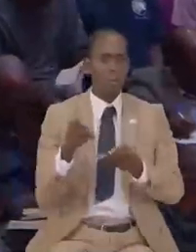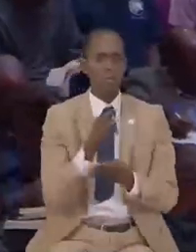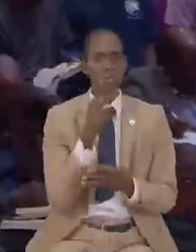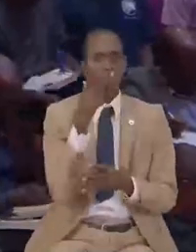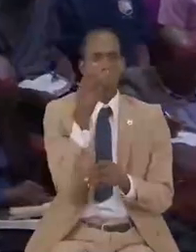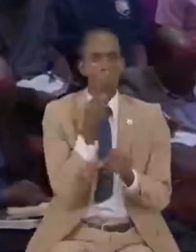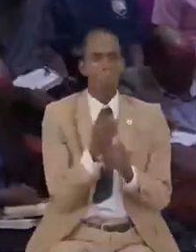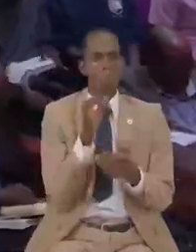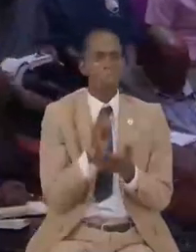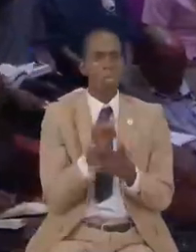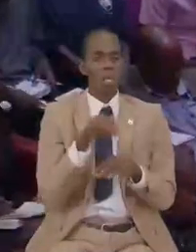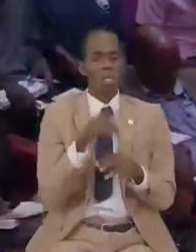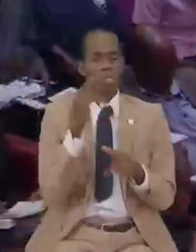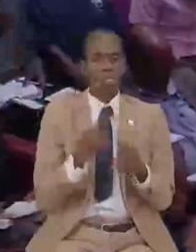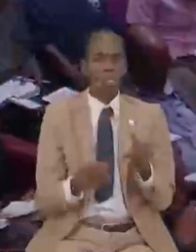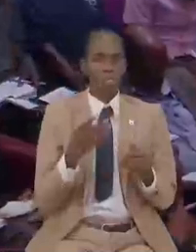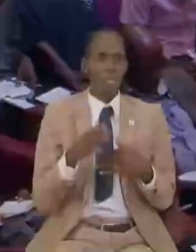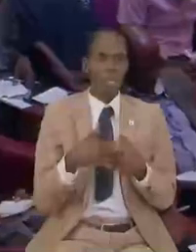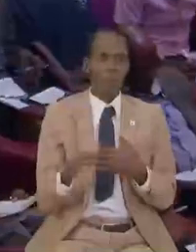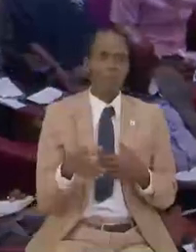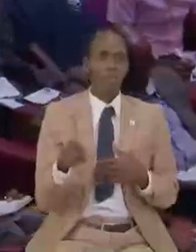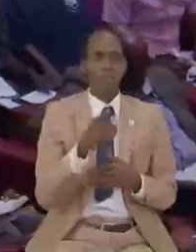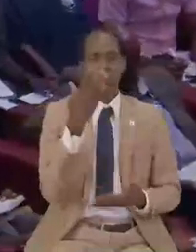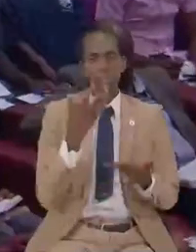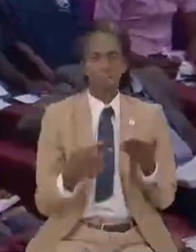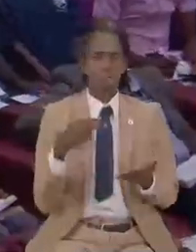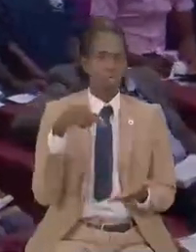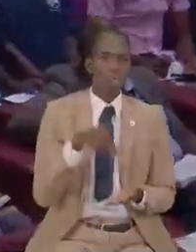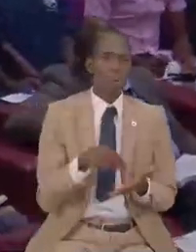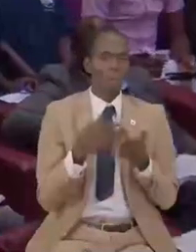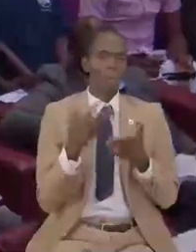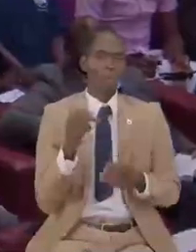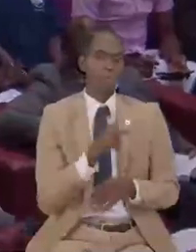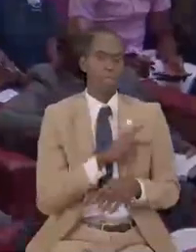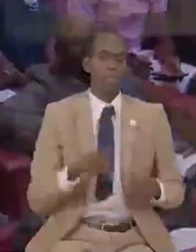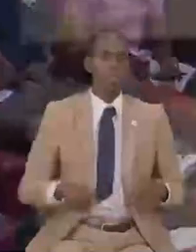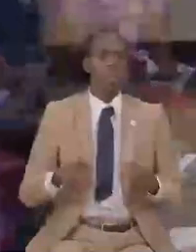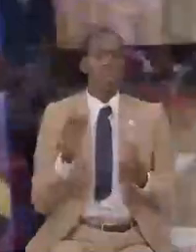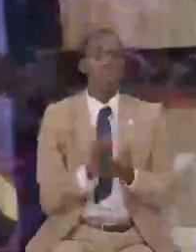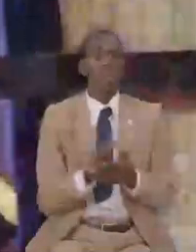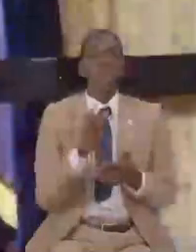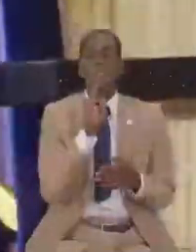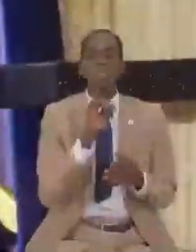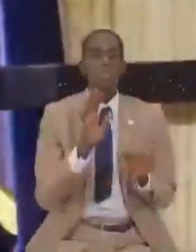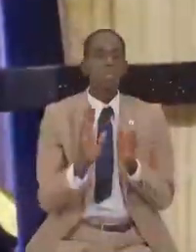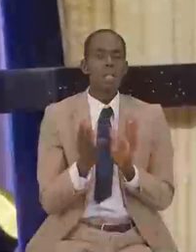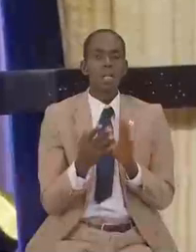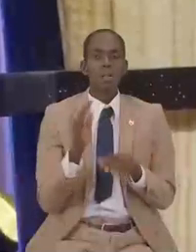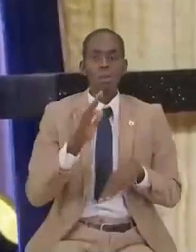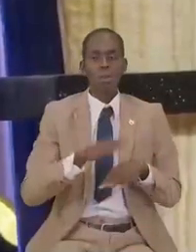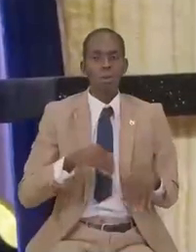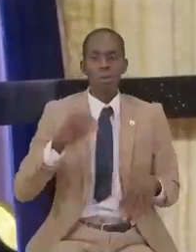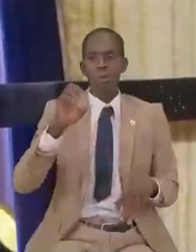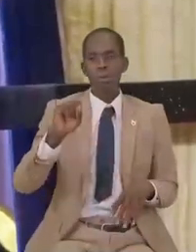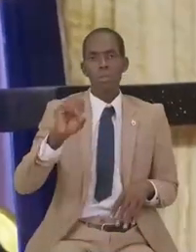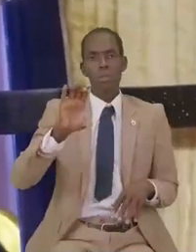desquelles ils seraient au service du roi. Et ça c'est la bourse. Ils leur ont